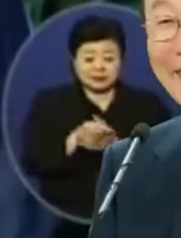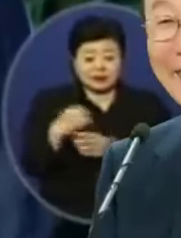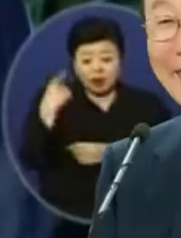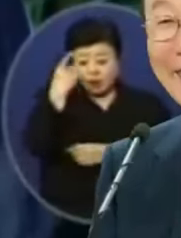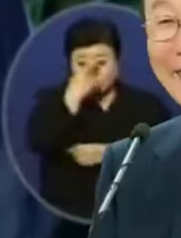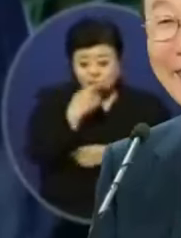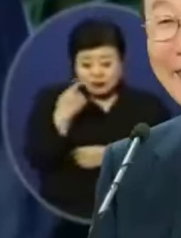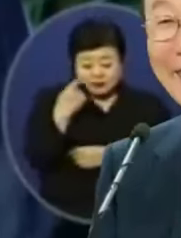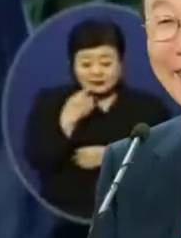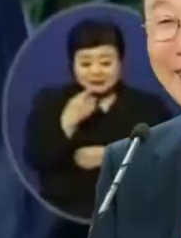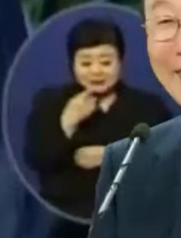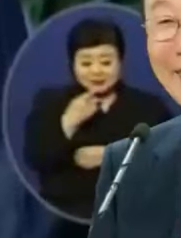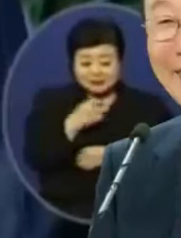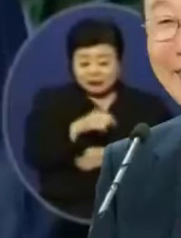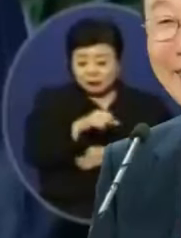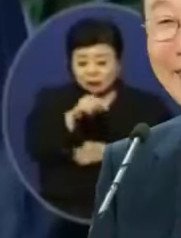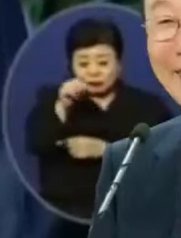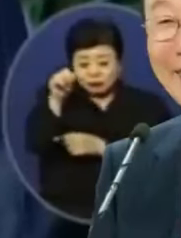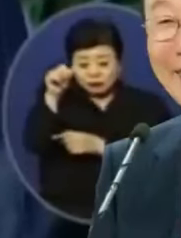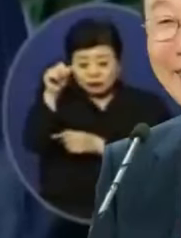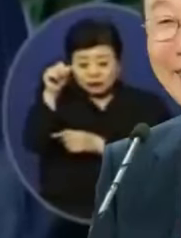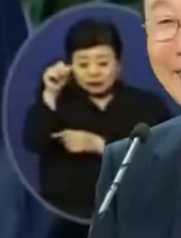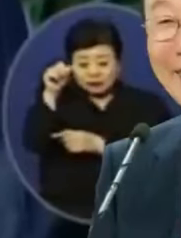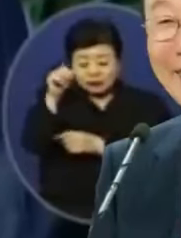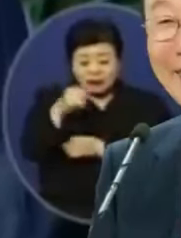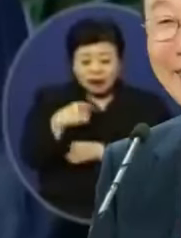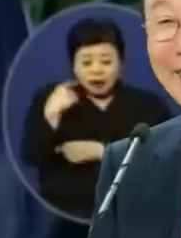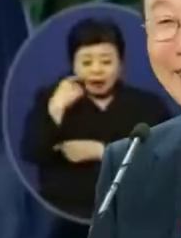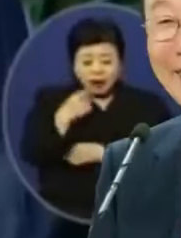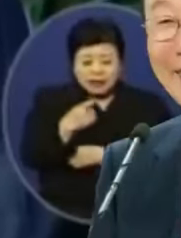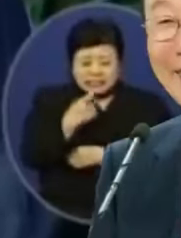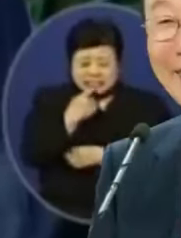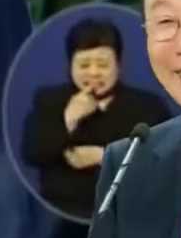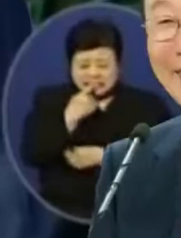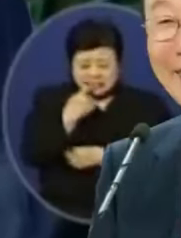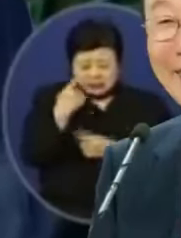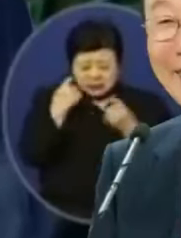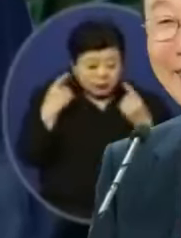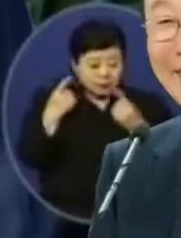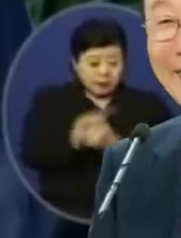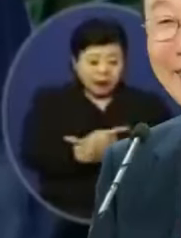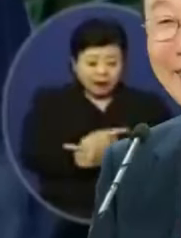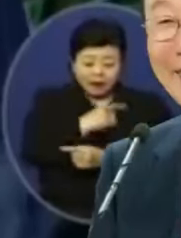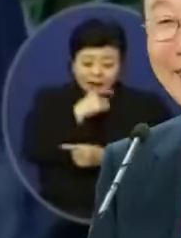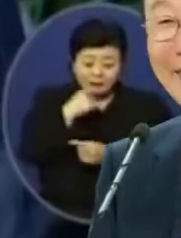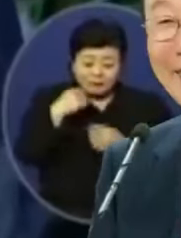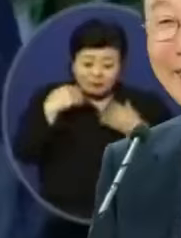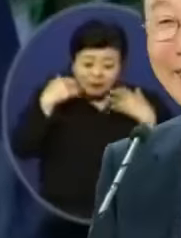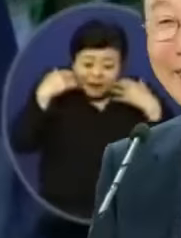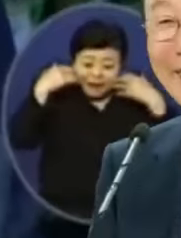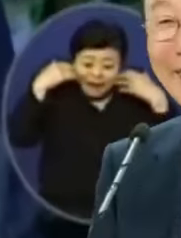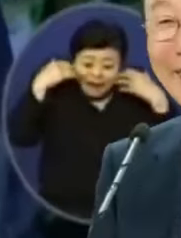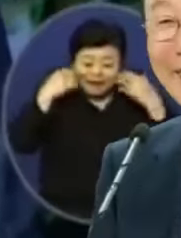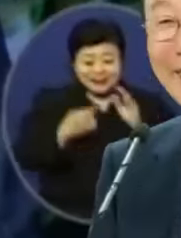얼굴을 들라고 하니까 얼굴이 창백하던 사람이 얼굴이 빨갛게 되었어요.